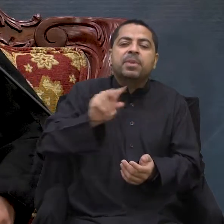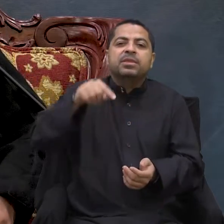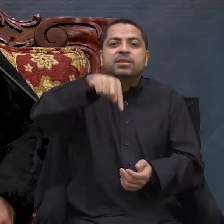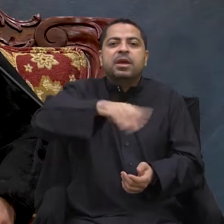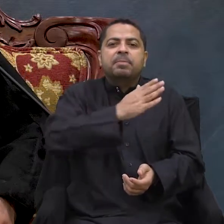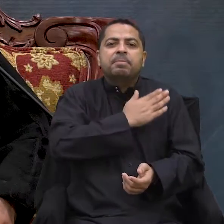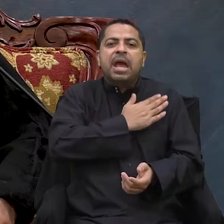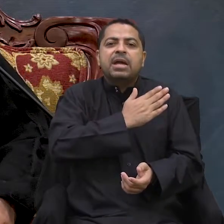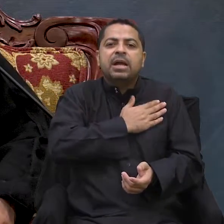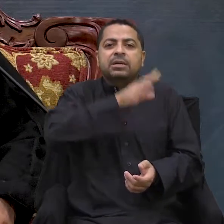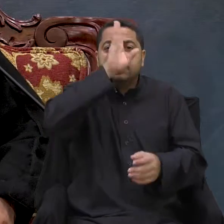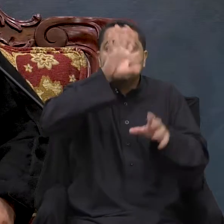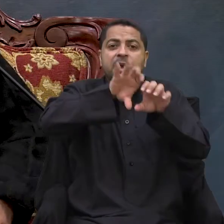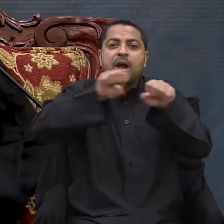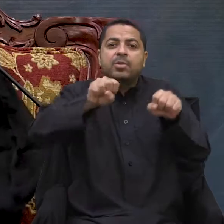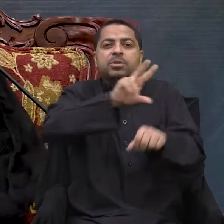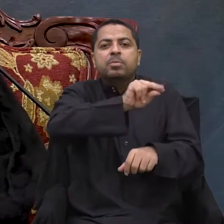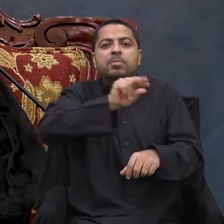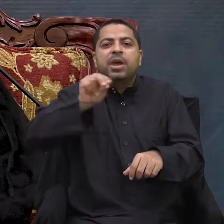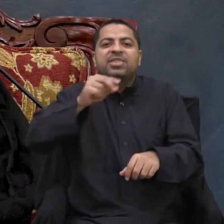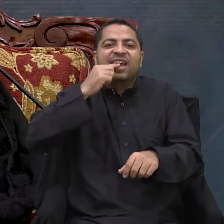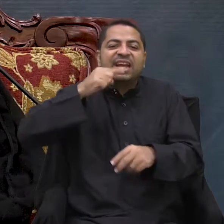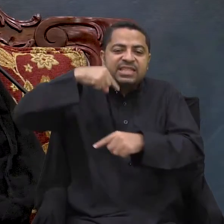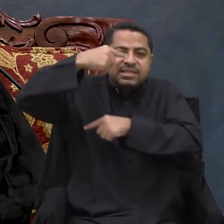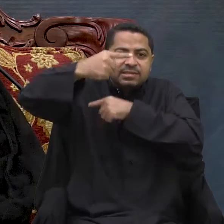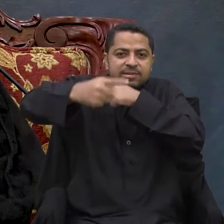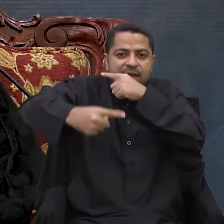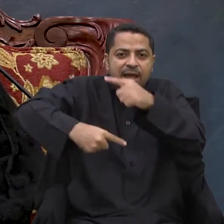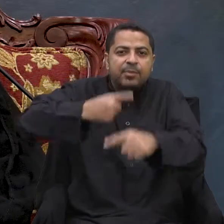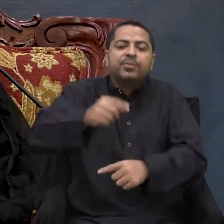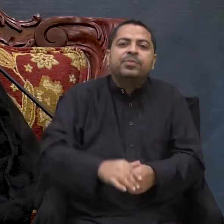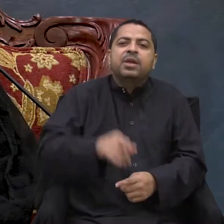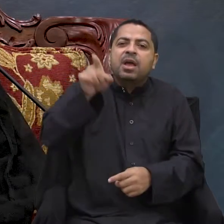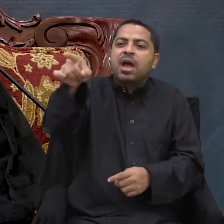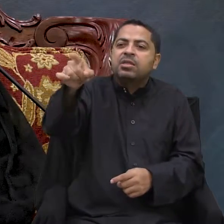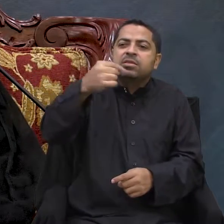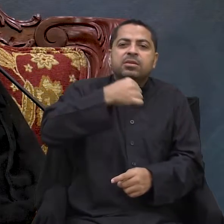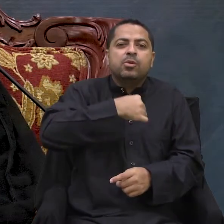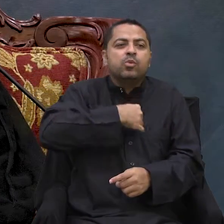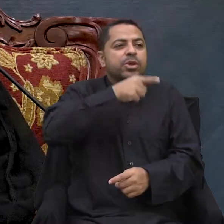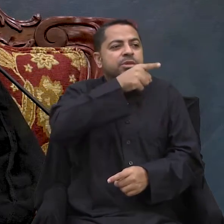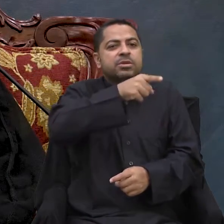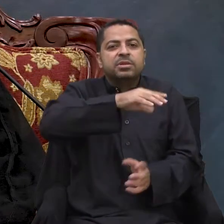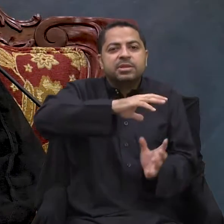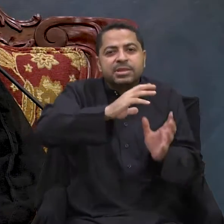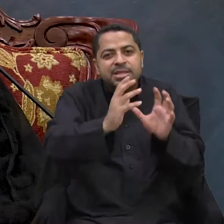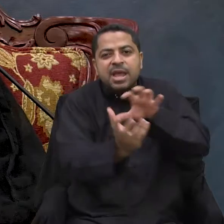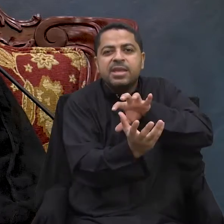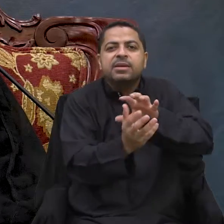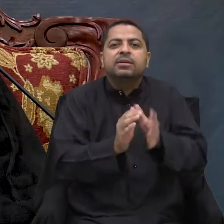هكذا، في كل سنة أنا وأنت نتغير،